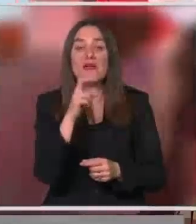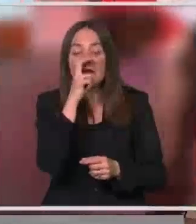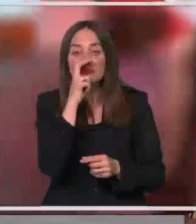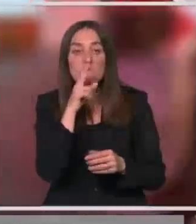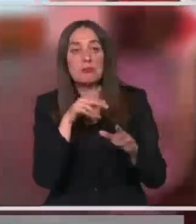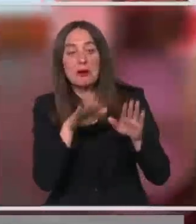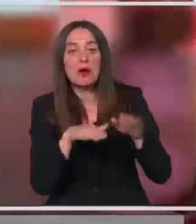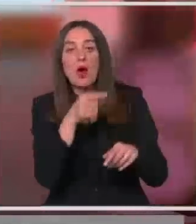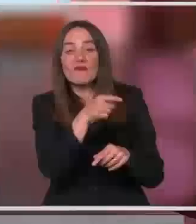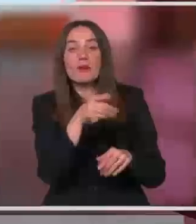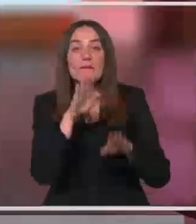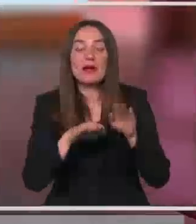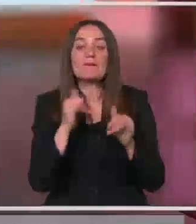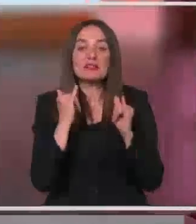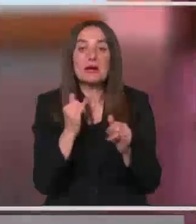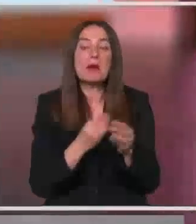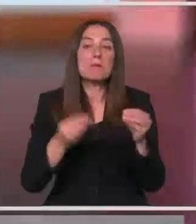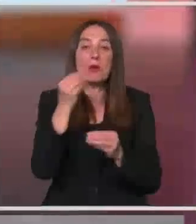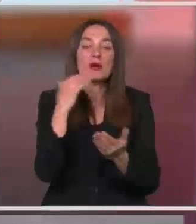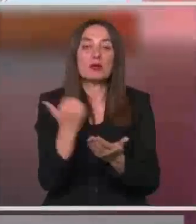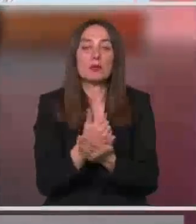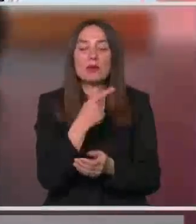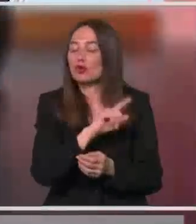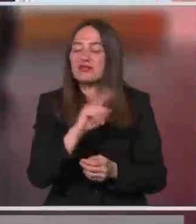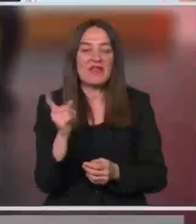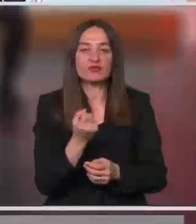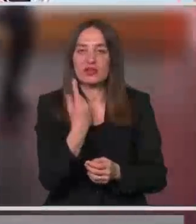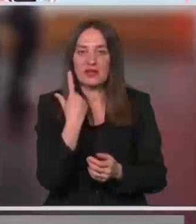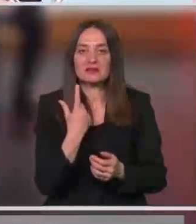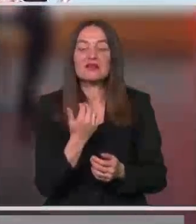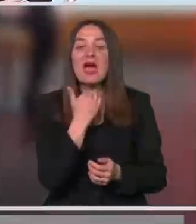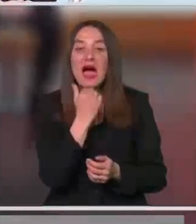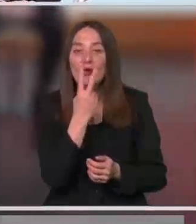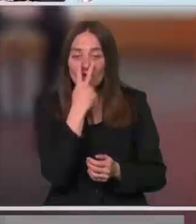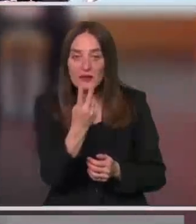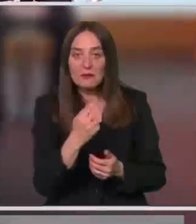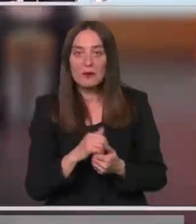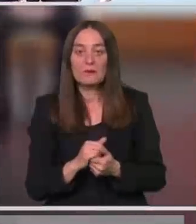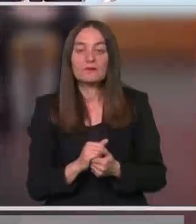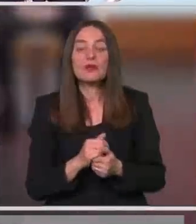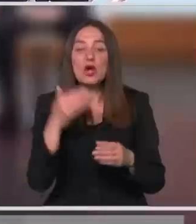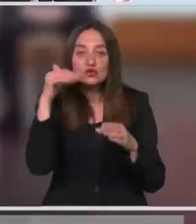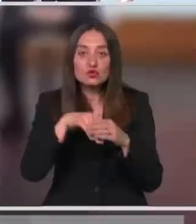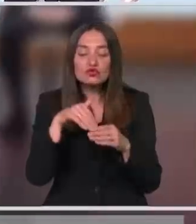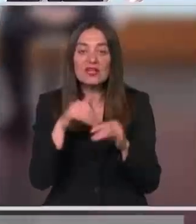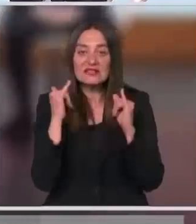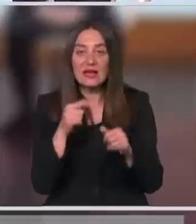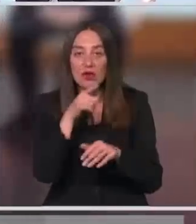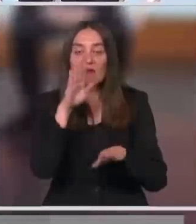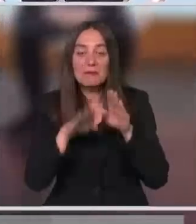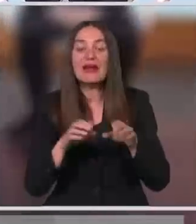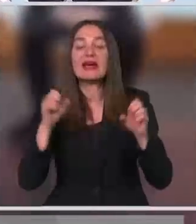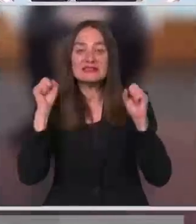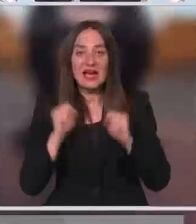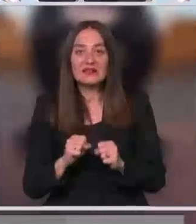pribegavati ovim merama da bi sada podigla dobit. Dakle, to se neće desiti. Ako pogledamo suštinski sada ove mere,